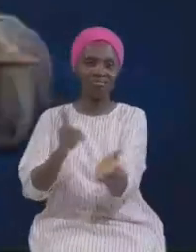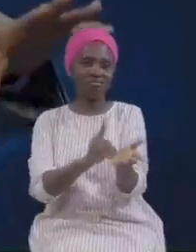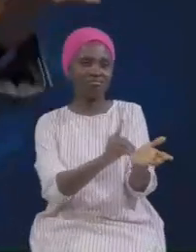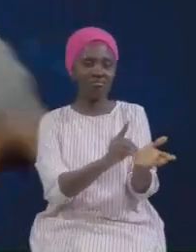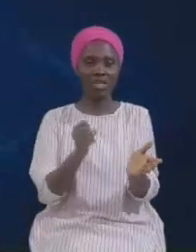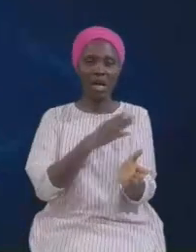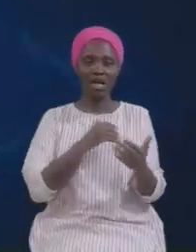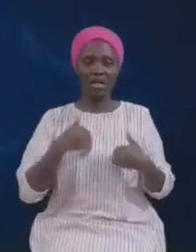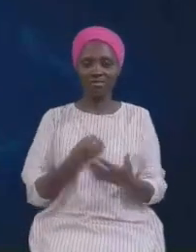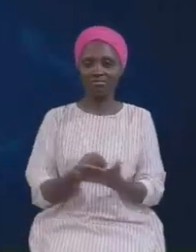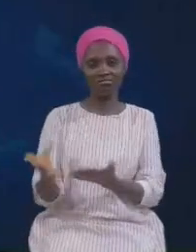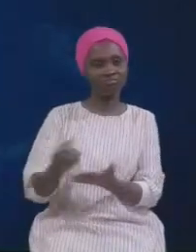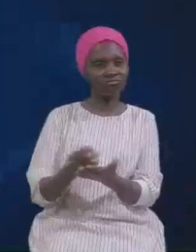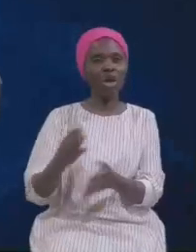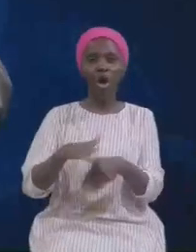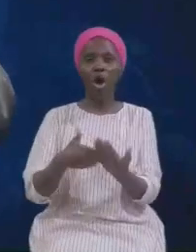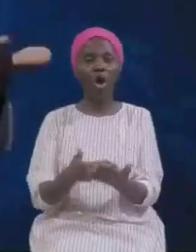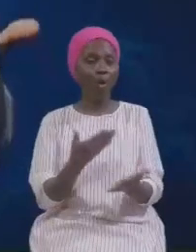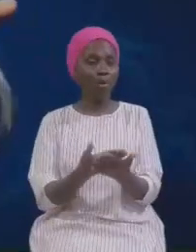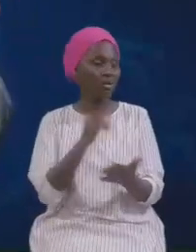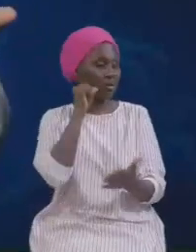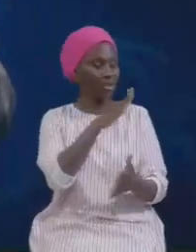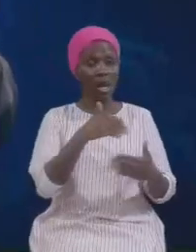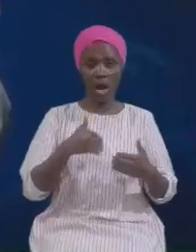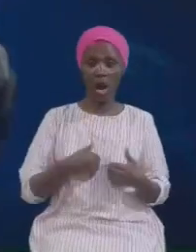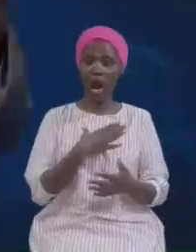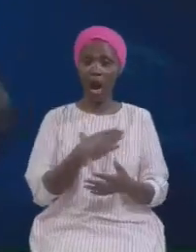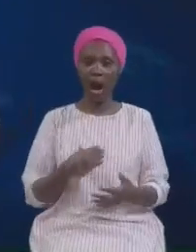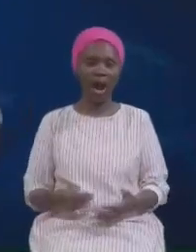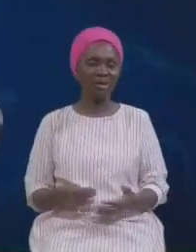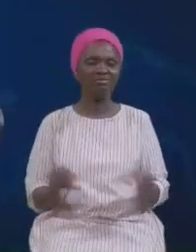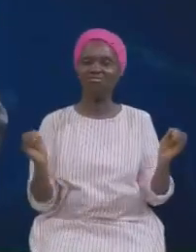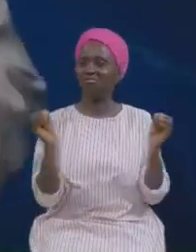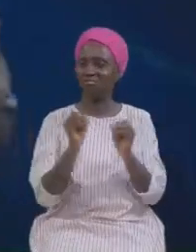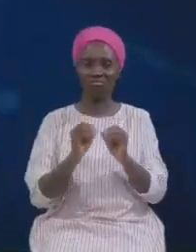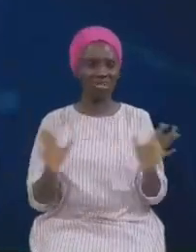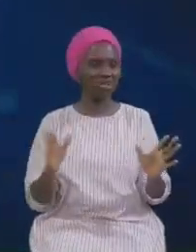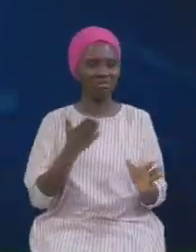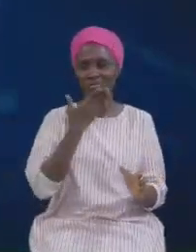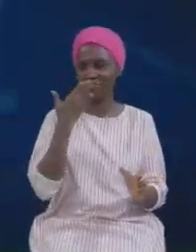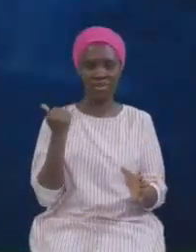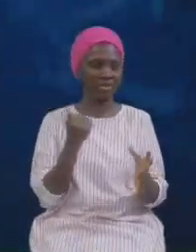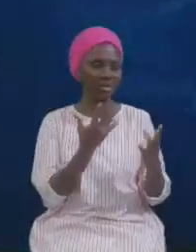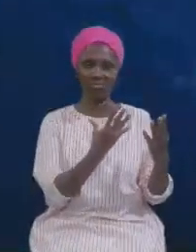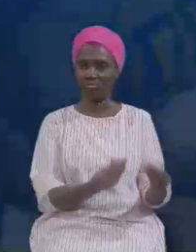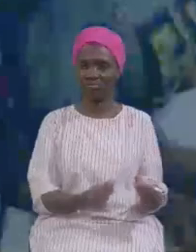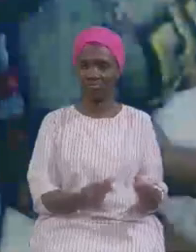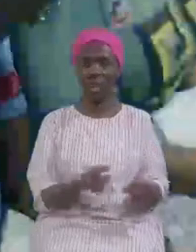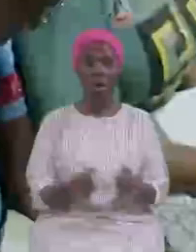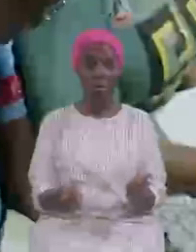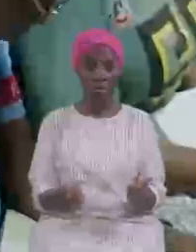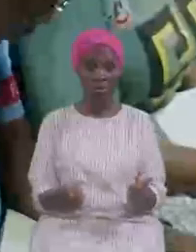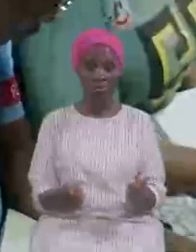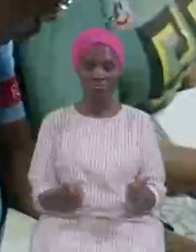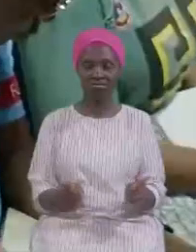avait dépensé tout ce qu'elle possédait et elle n'avait éprouvé aucun soulagement, mais était